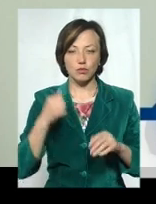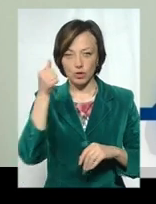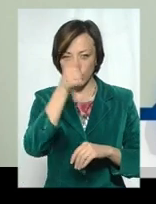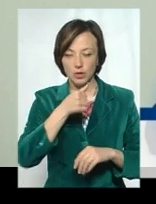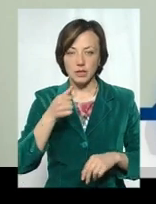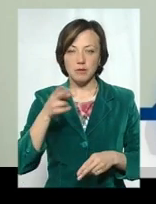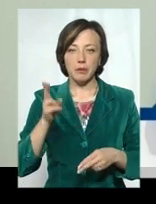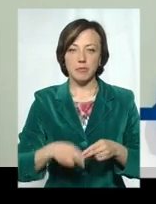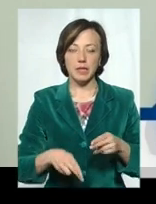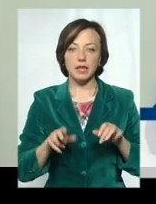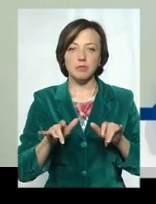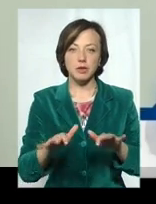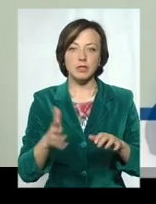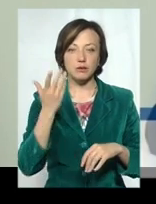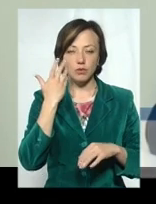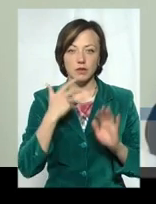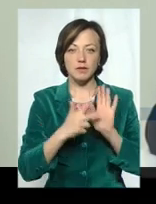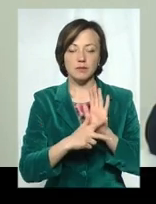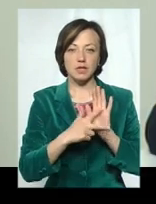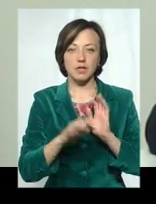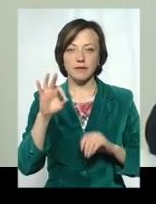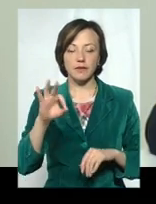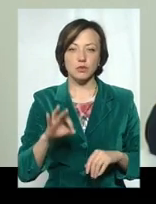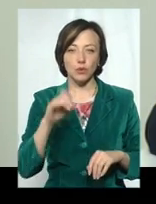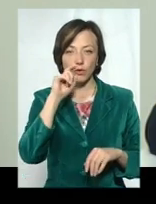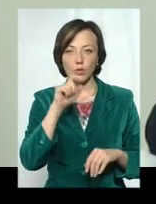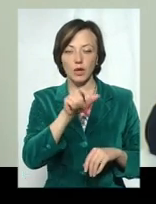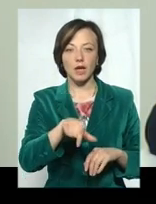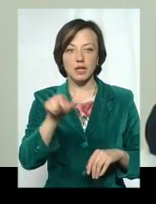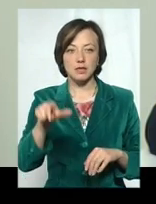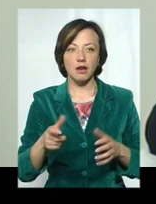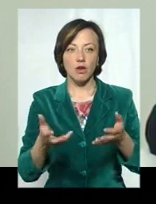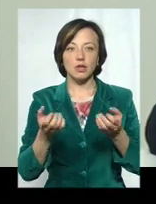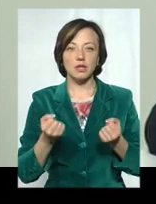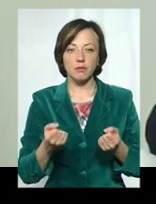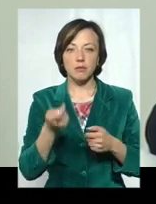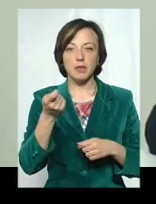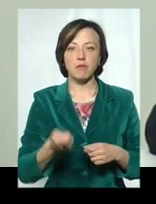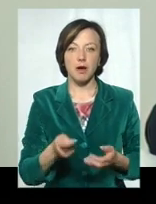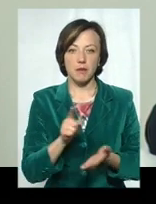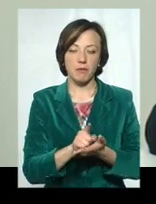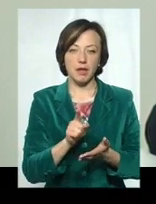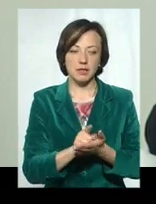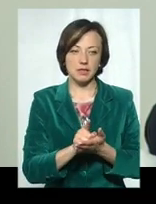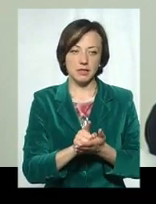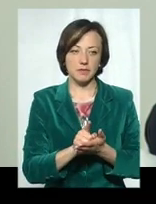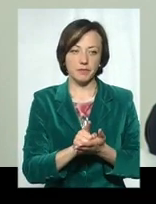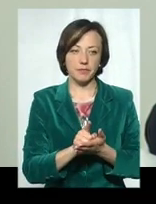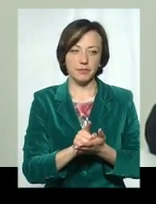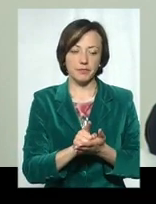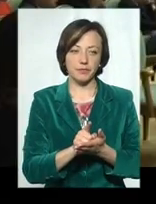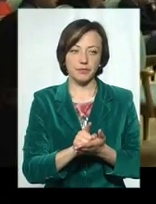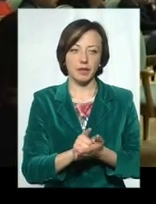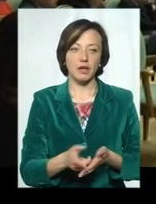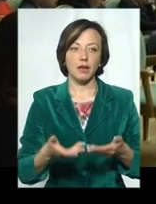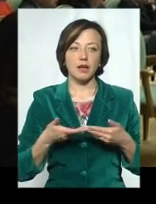припинити процес, при якому 80% українців отримують мінімальні пенсії. Ми